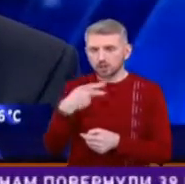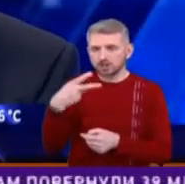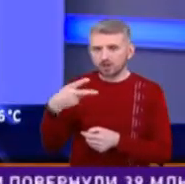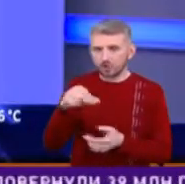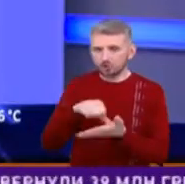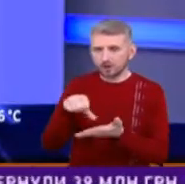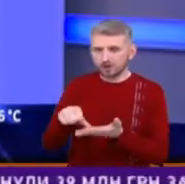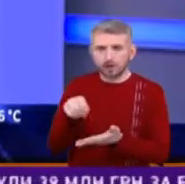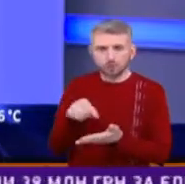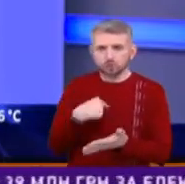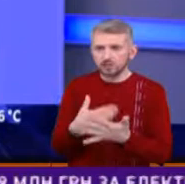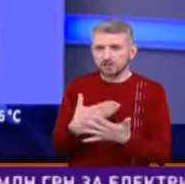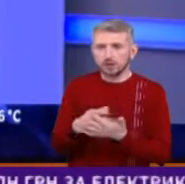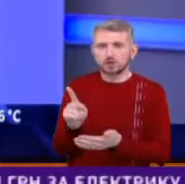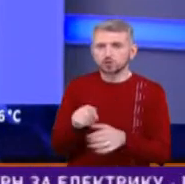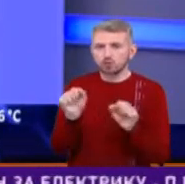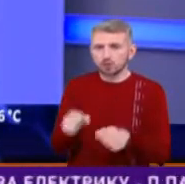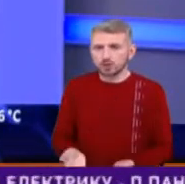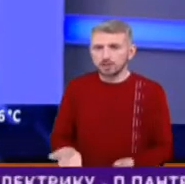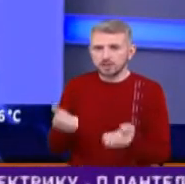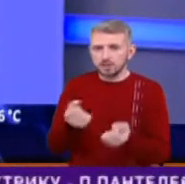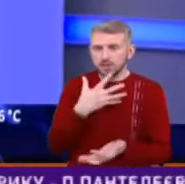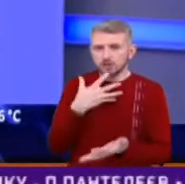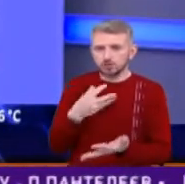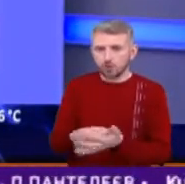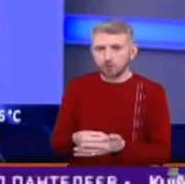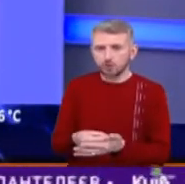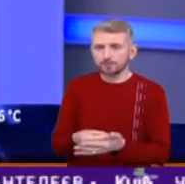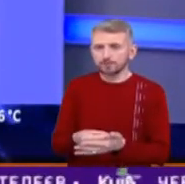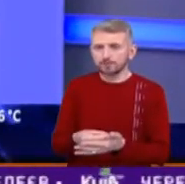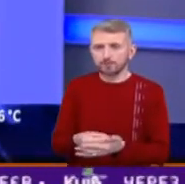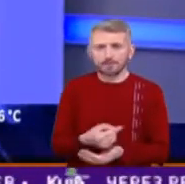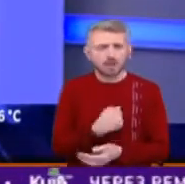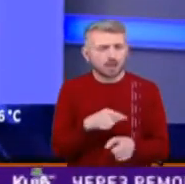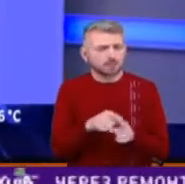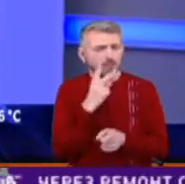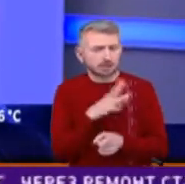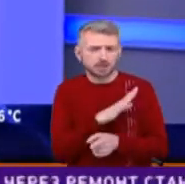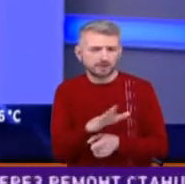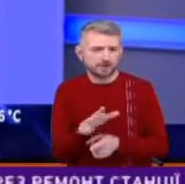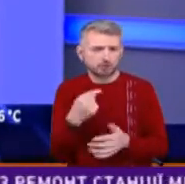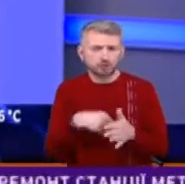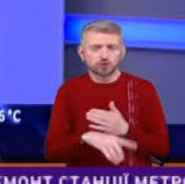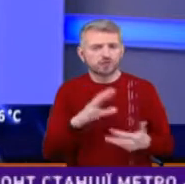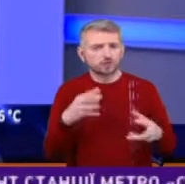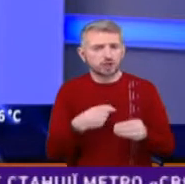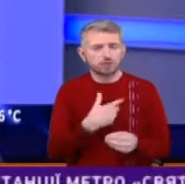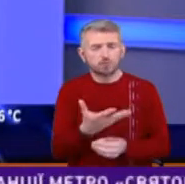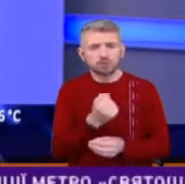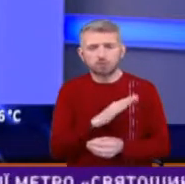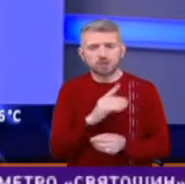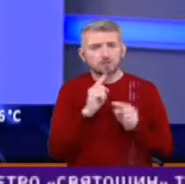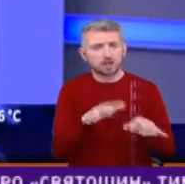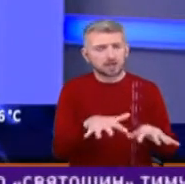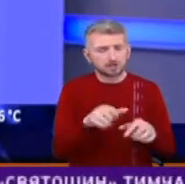учасника. А тут мені здається, що можна підтримати свого. Ну, а я би так не дивився, тому що в результаті ж ми отримаємо все-таки не